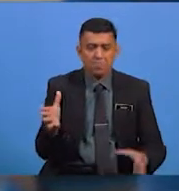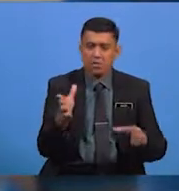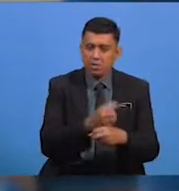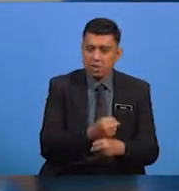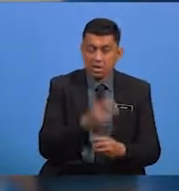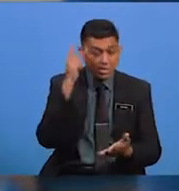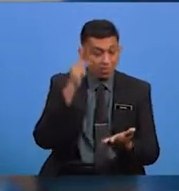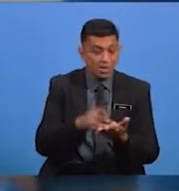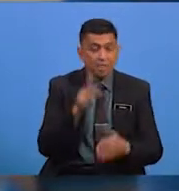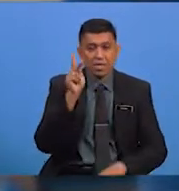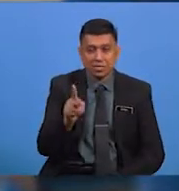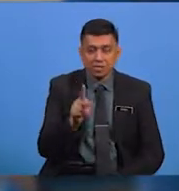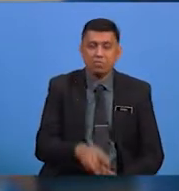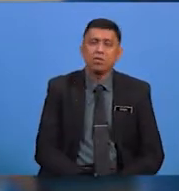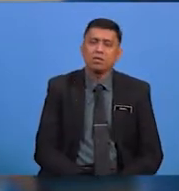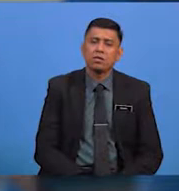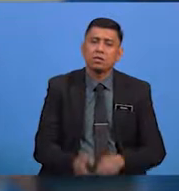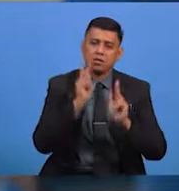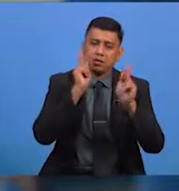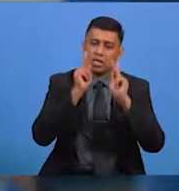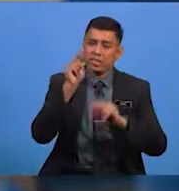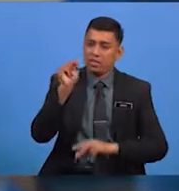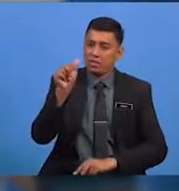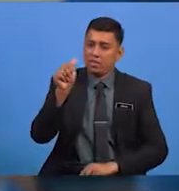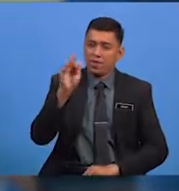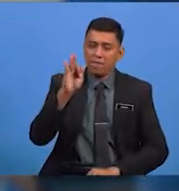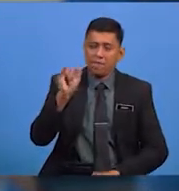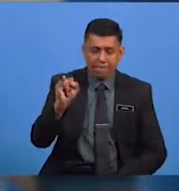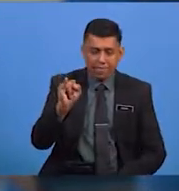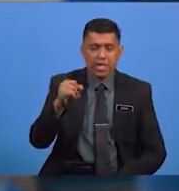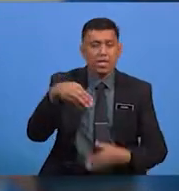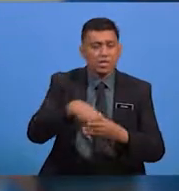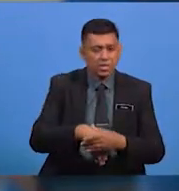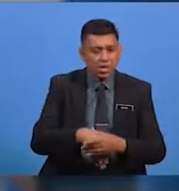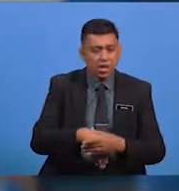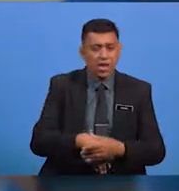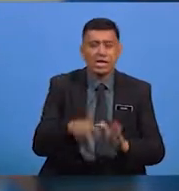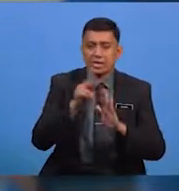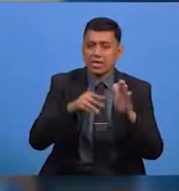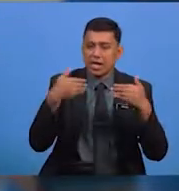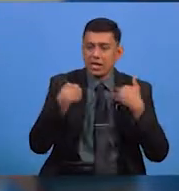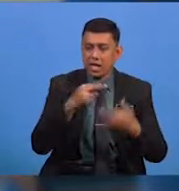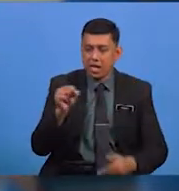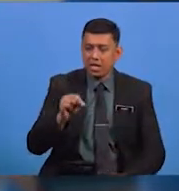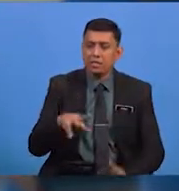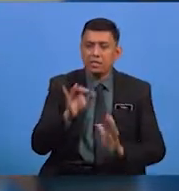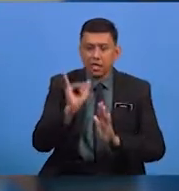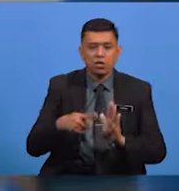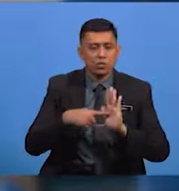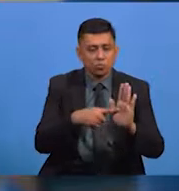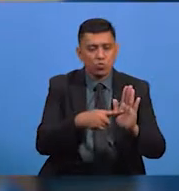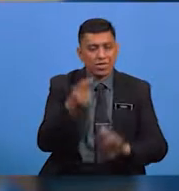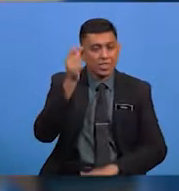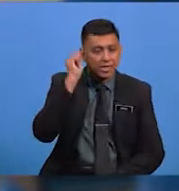dapat mengenal pasti kata nafi dalam situasi yang ditunjukkan?